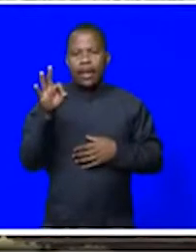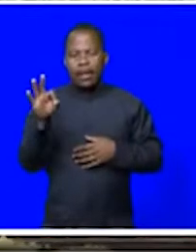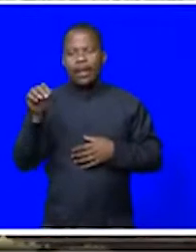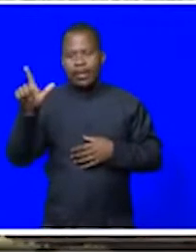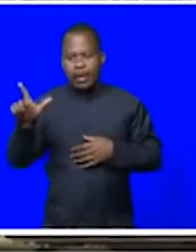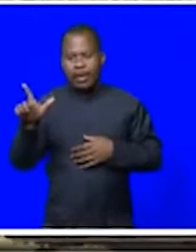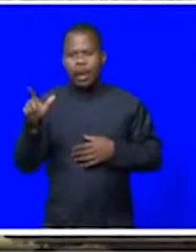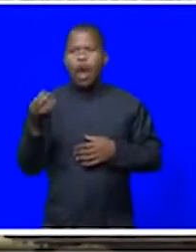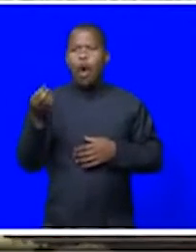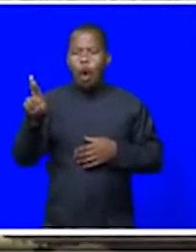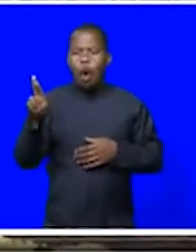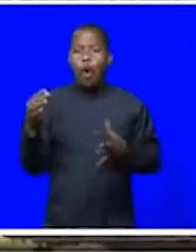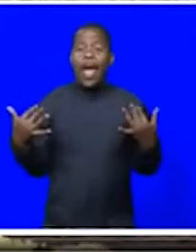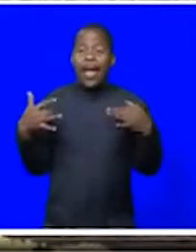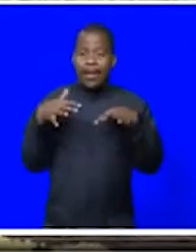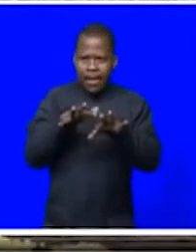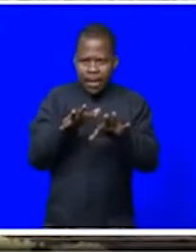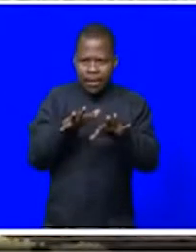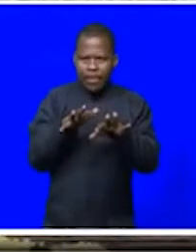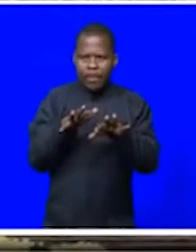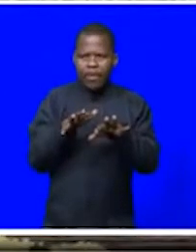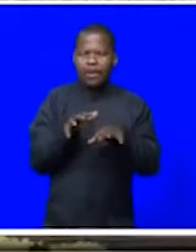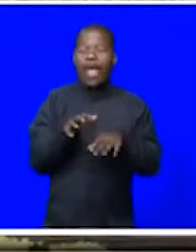7626 8337 noma ke posini lembane